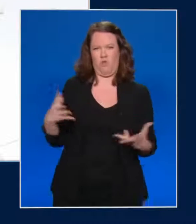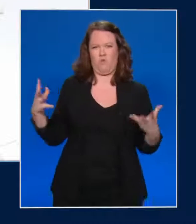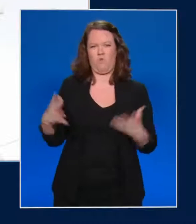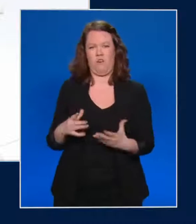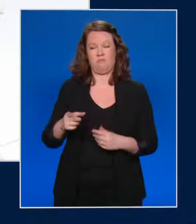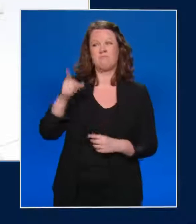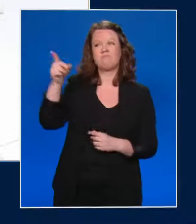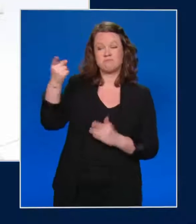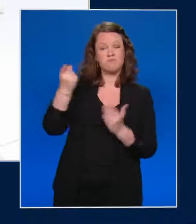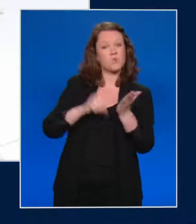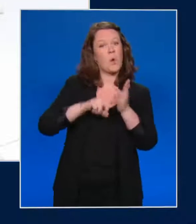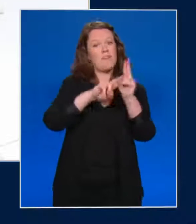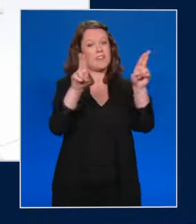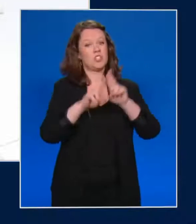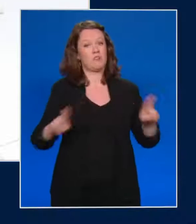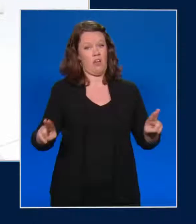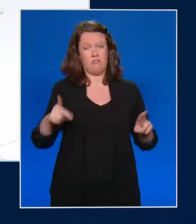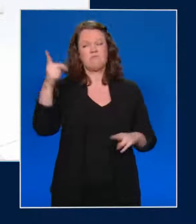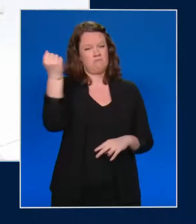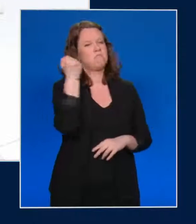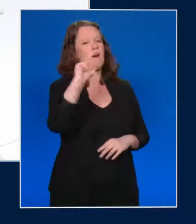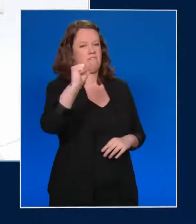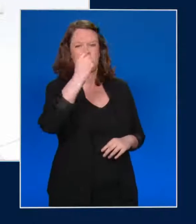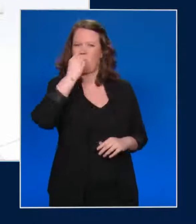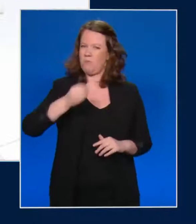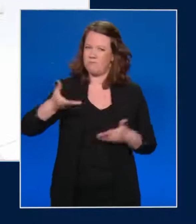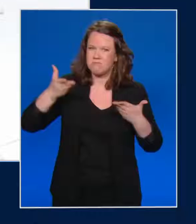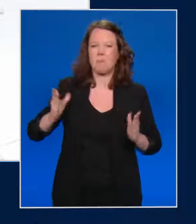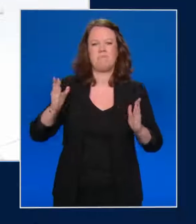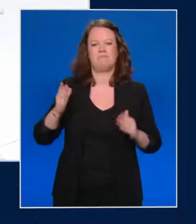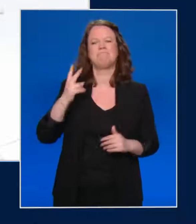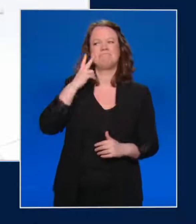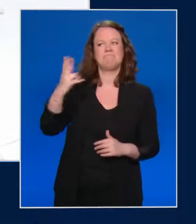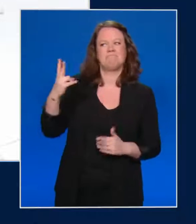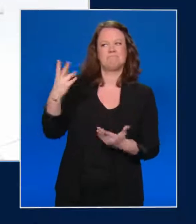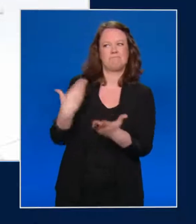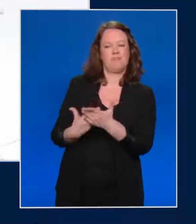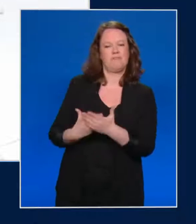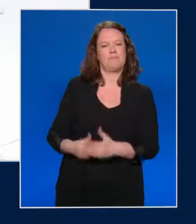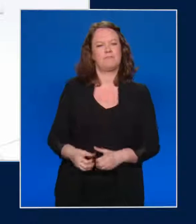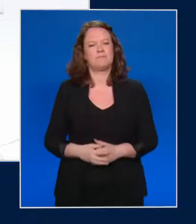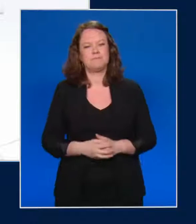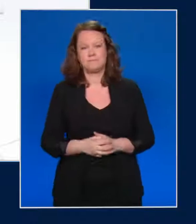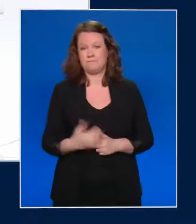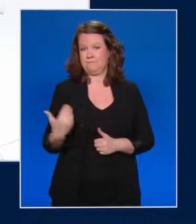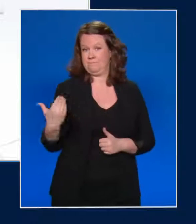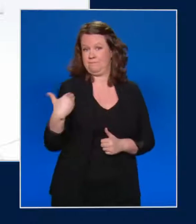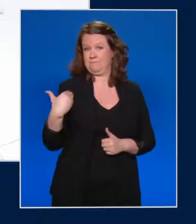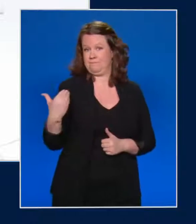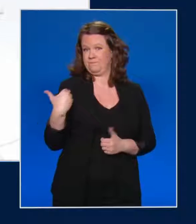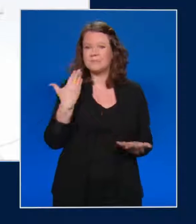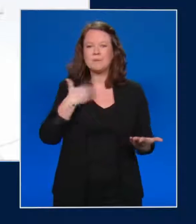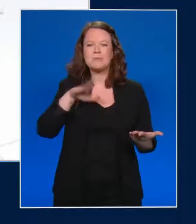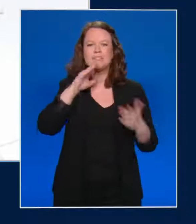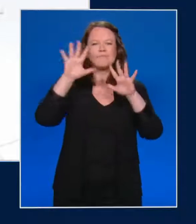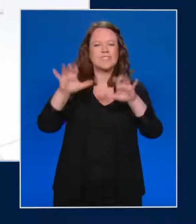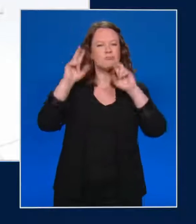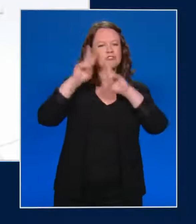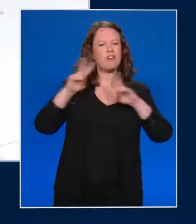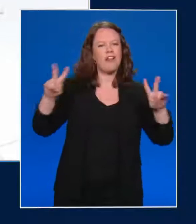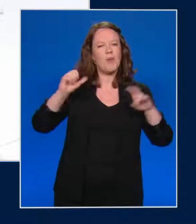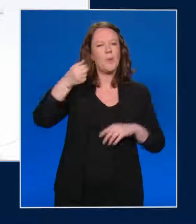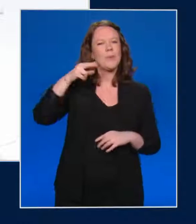commises par moscou et cet après midi même l'assemblée générale des nations unies a condamné par